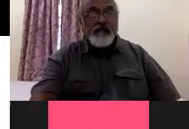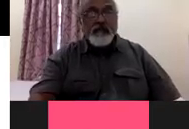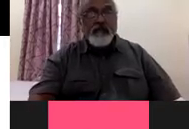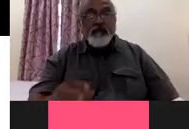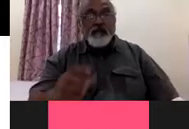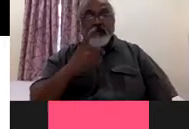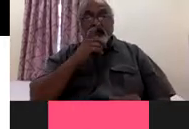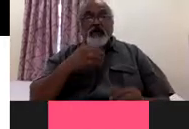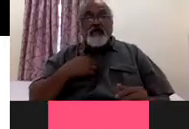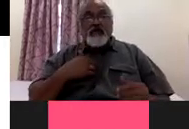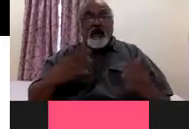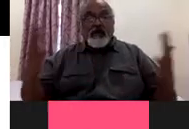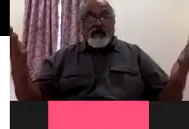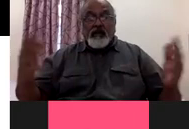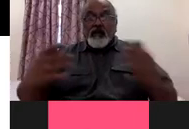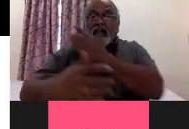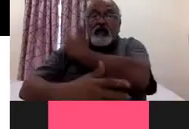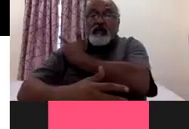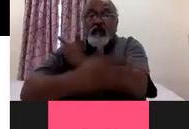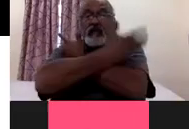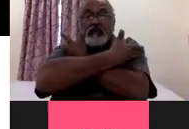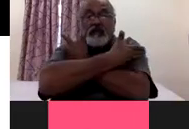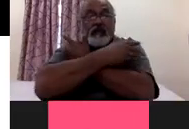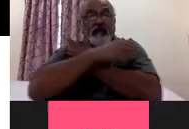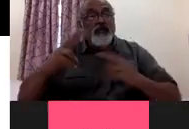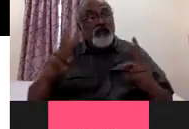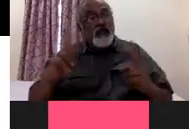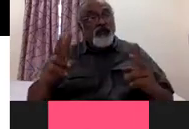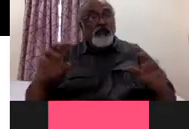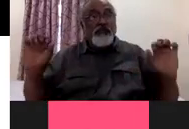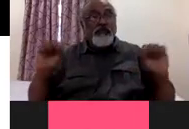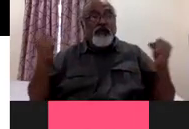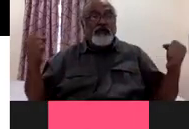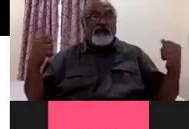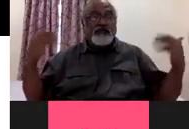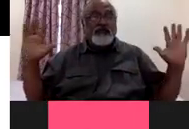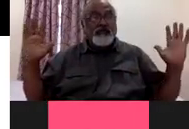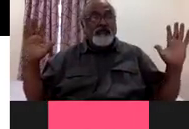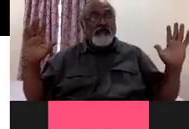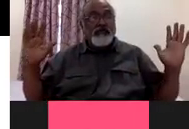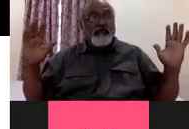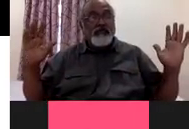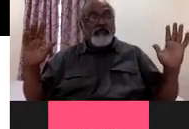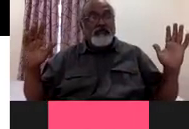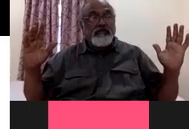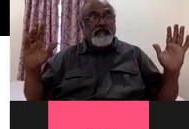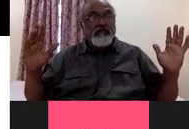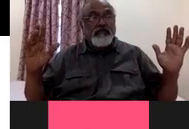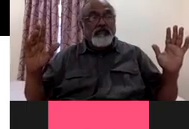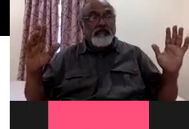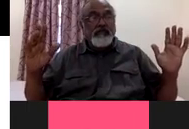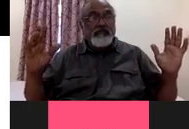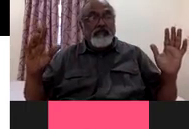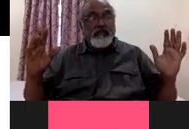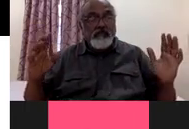उसका मतलब दोनों हाथ दोनों shoulder से नीचे deformed है. Person does not have both the